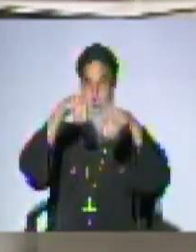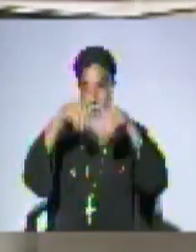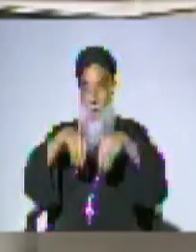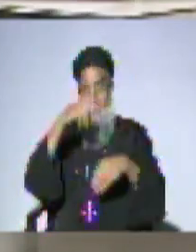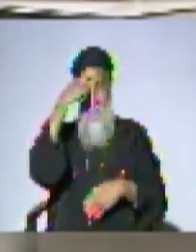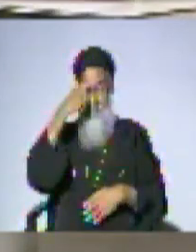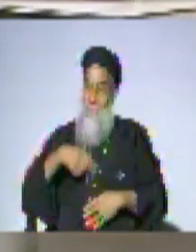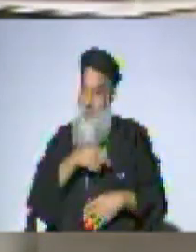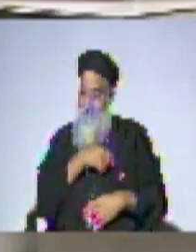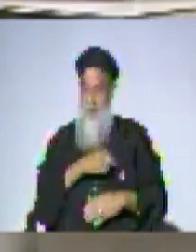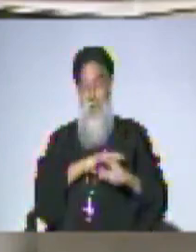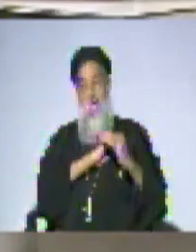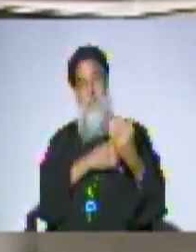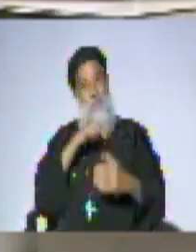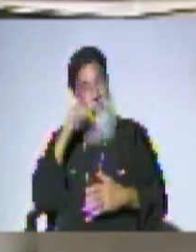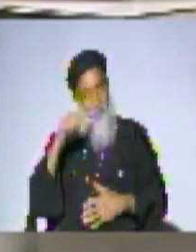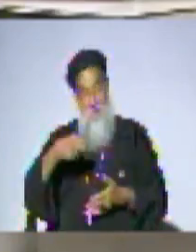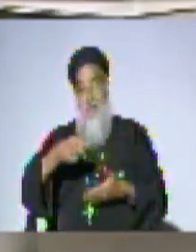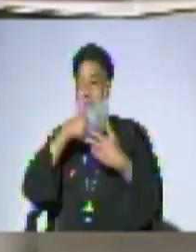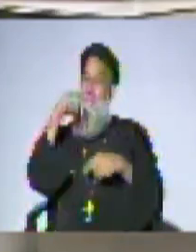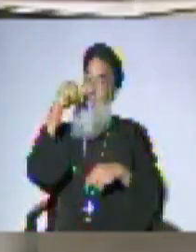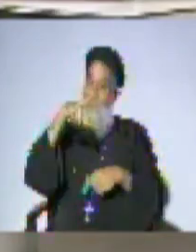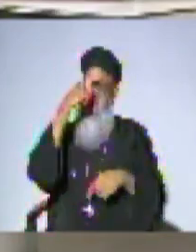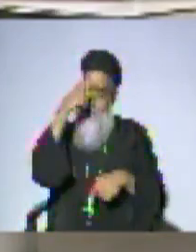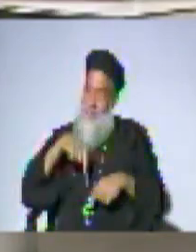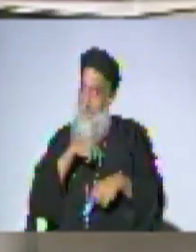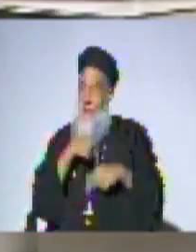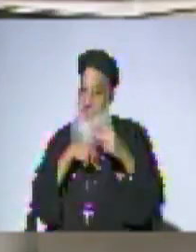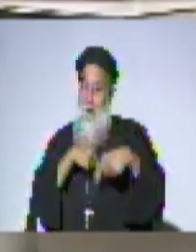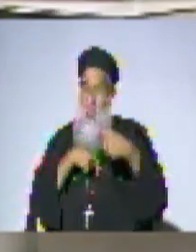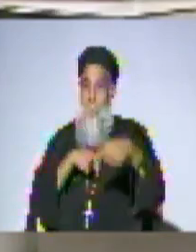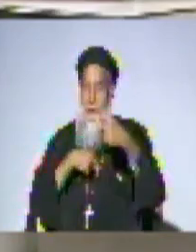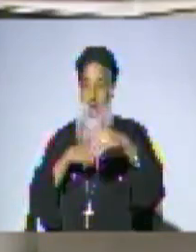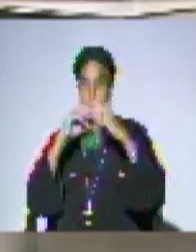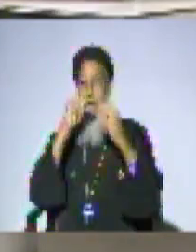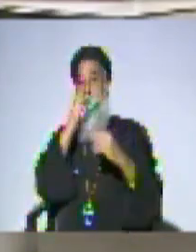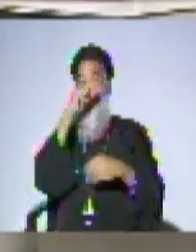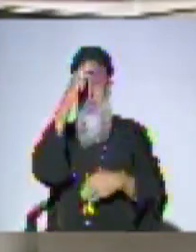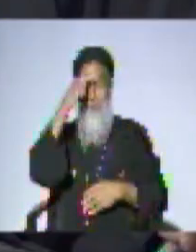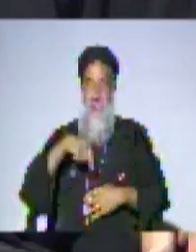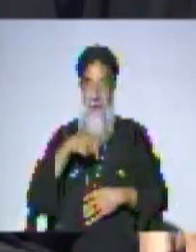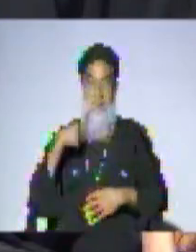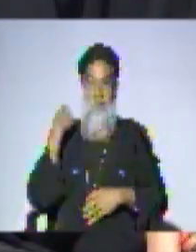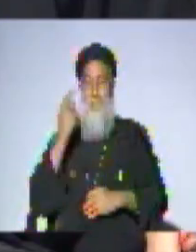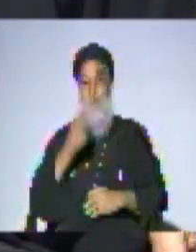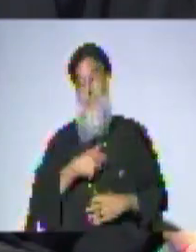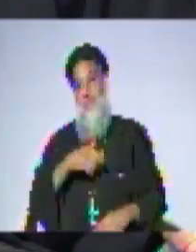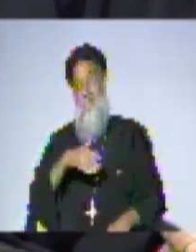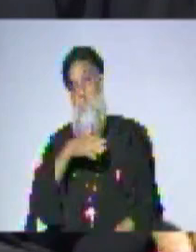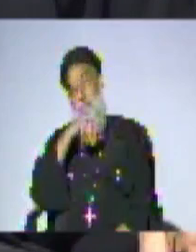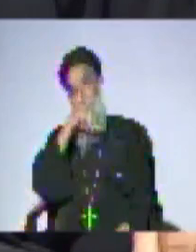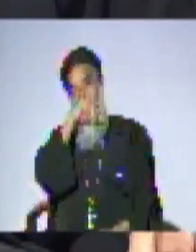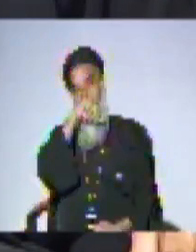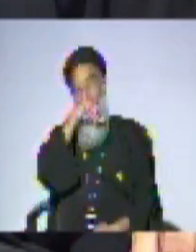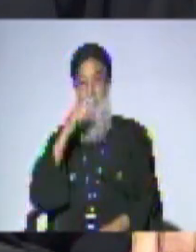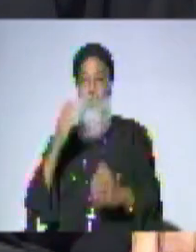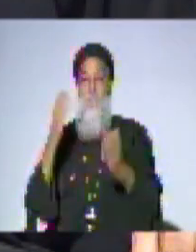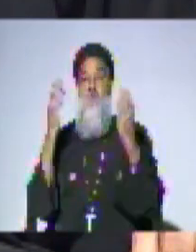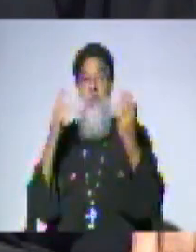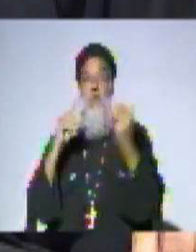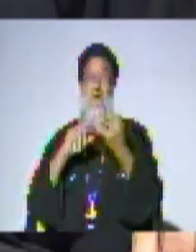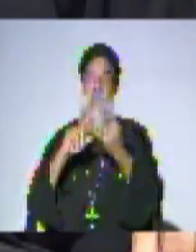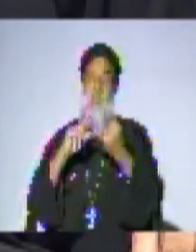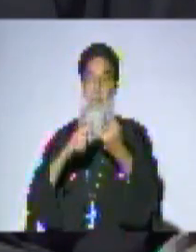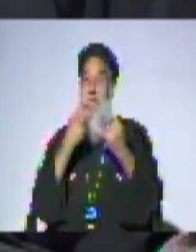الكنيسة، التناول في الكنيسة، كل الأسرار. يعني احنا كنيستنا القبطية بتصلي بثلاث قداسات، طبعا